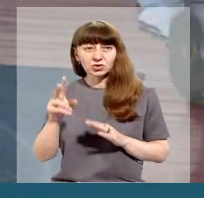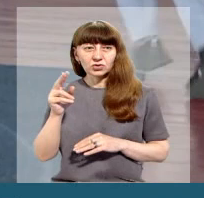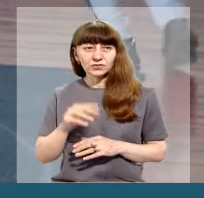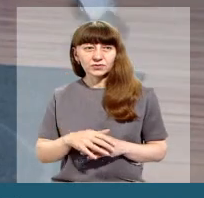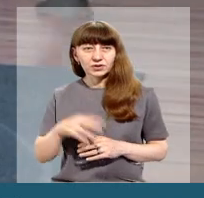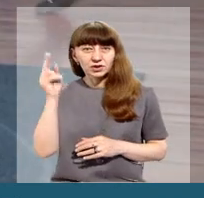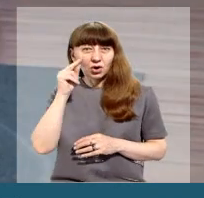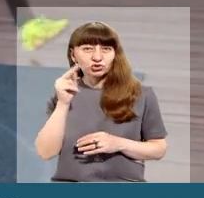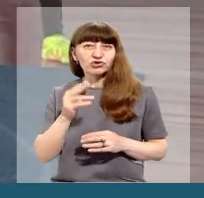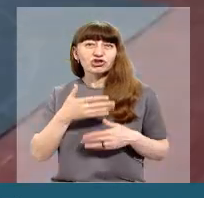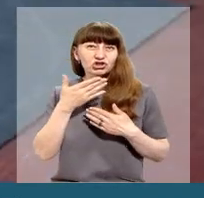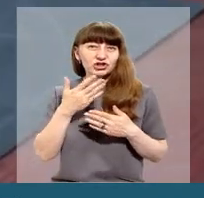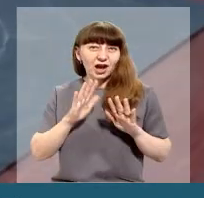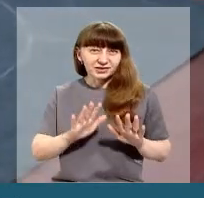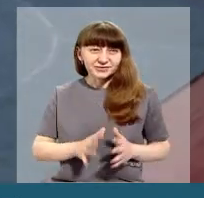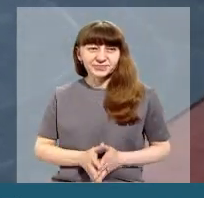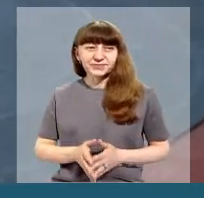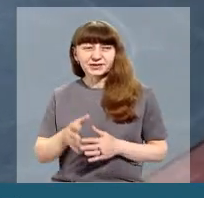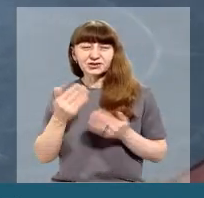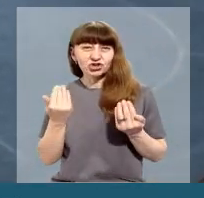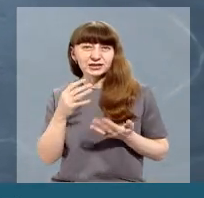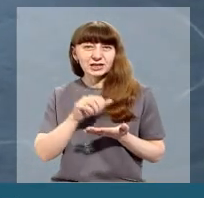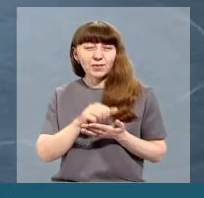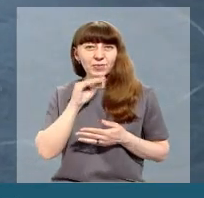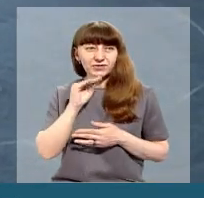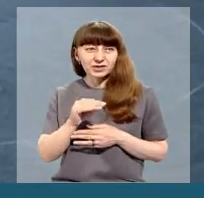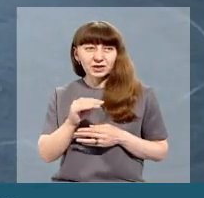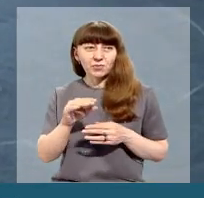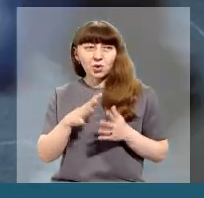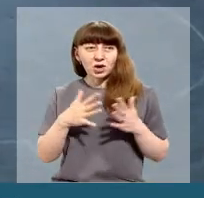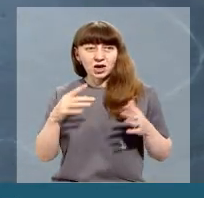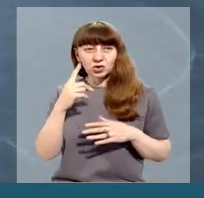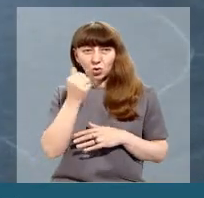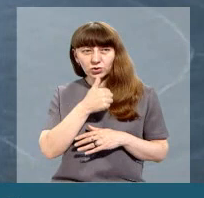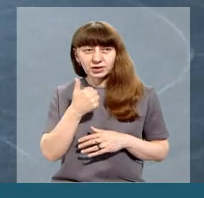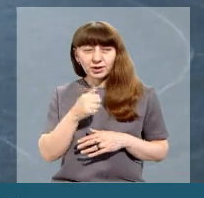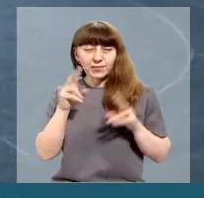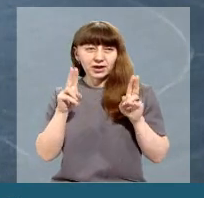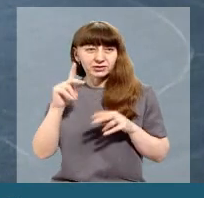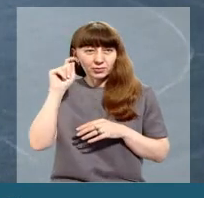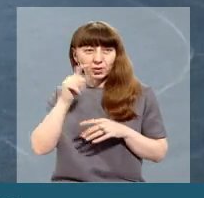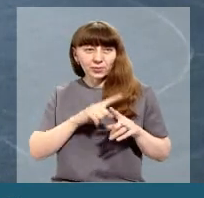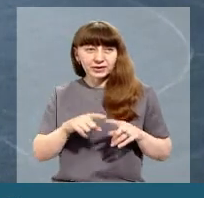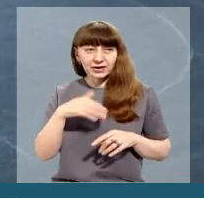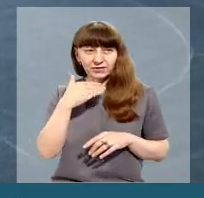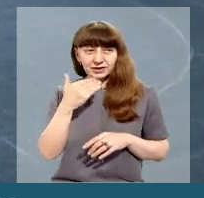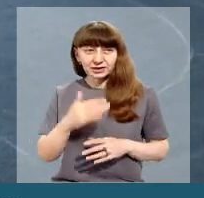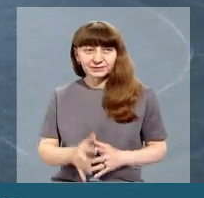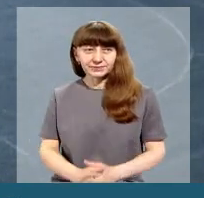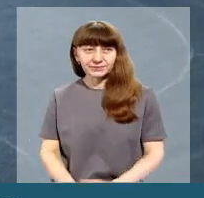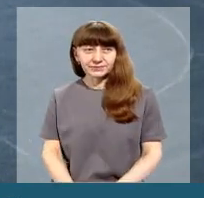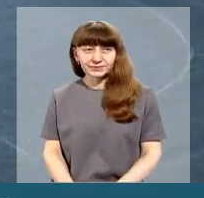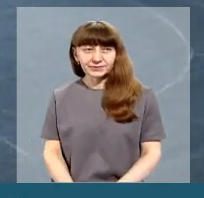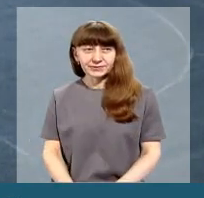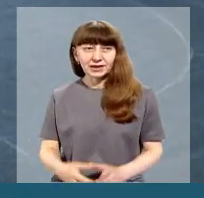азбуку. Теперь профессионально занимается этим видом спорта уже больше года. Правила освоил быстро, признается юный